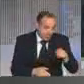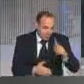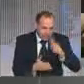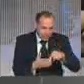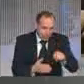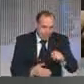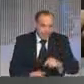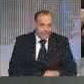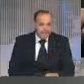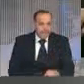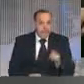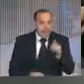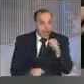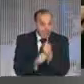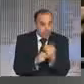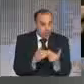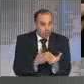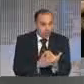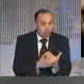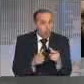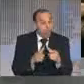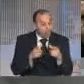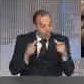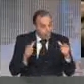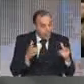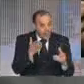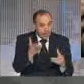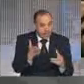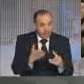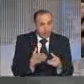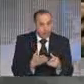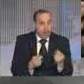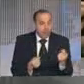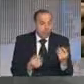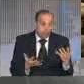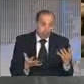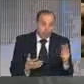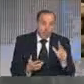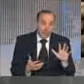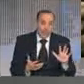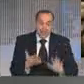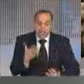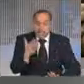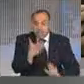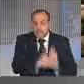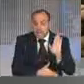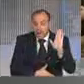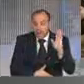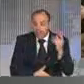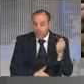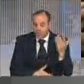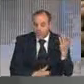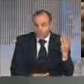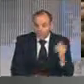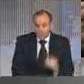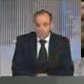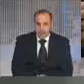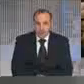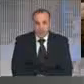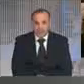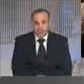بالجهه مشروع هذايا مشروع من الحجم الكبير لانه التقديرات نعه 35 مليون